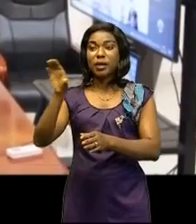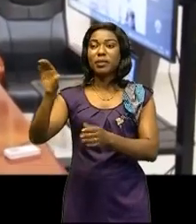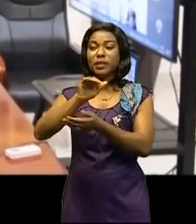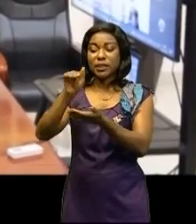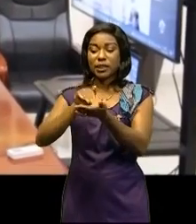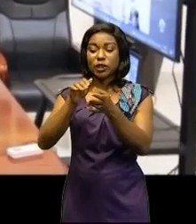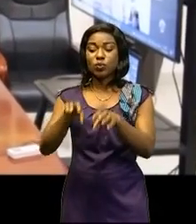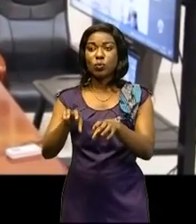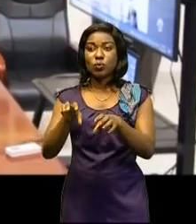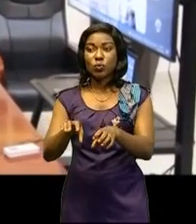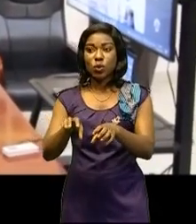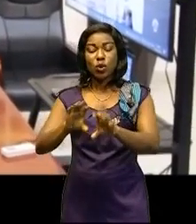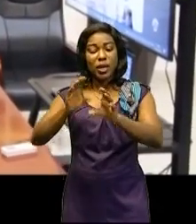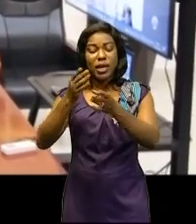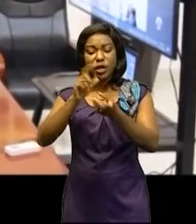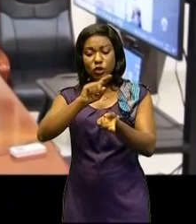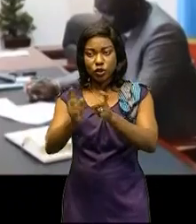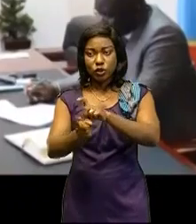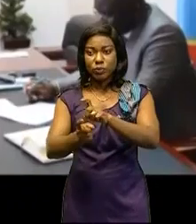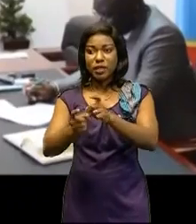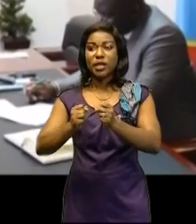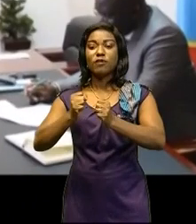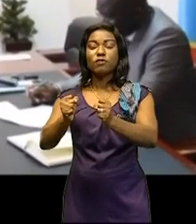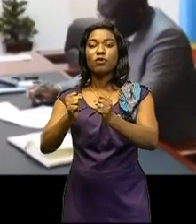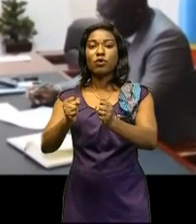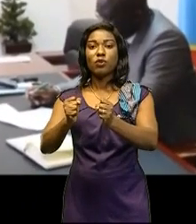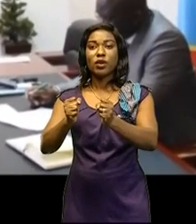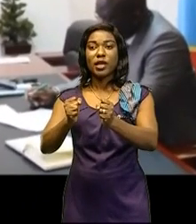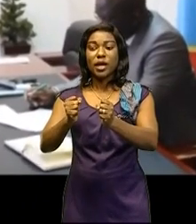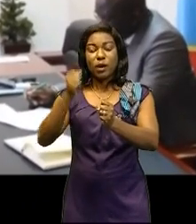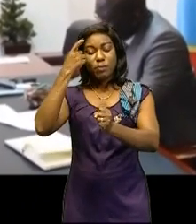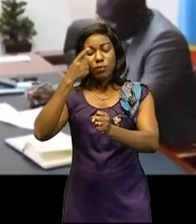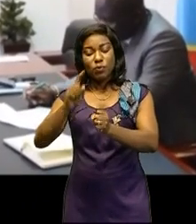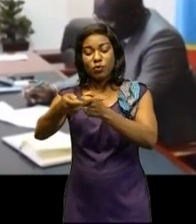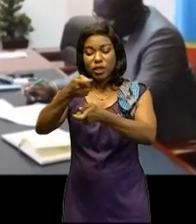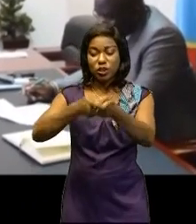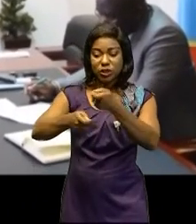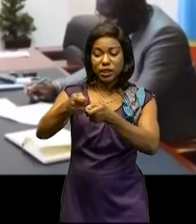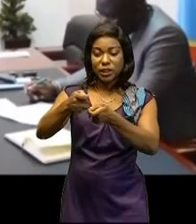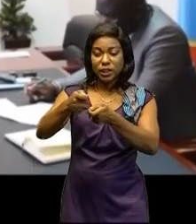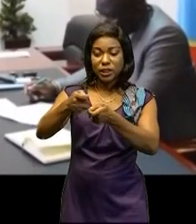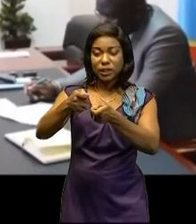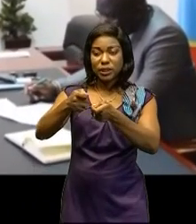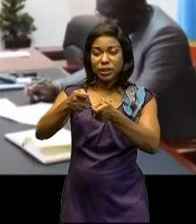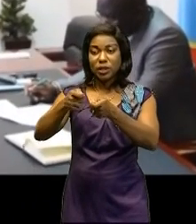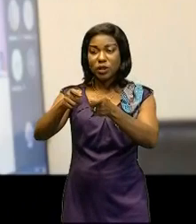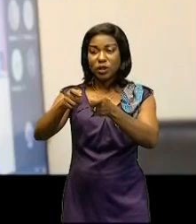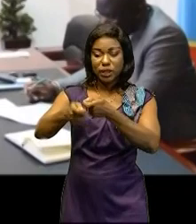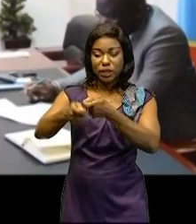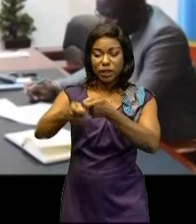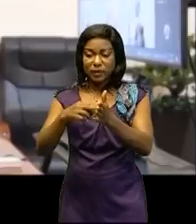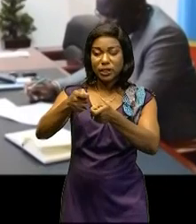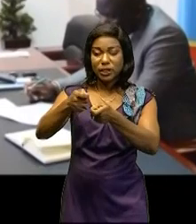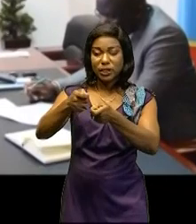centrale du Congo, l'amélioration de l'effort des devises sur le marché d'échange, attesté notamment par la hausse